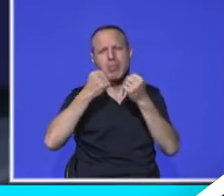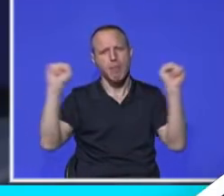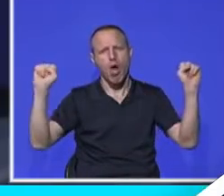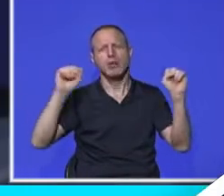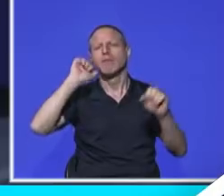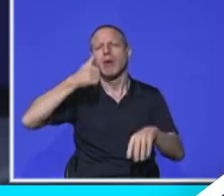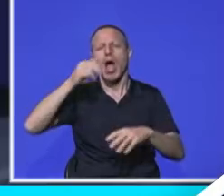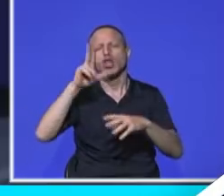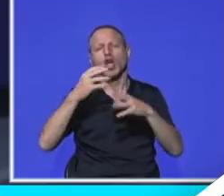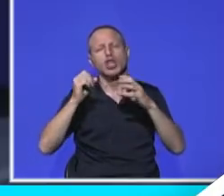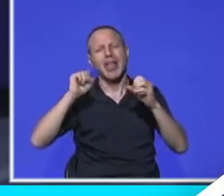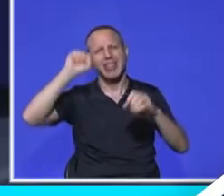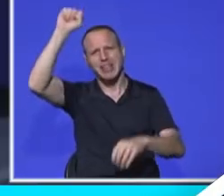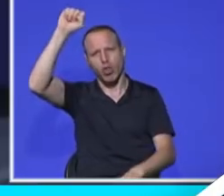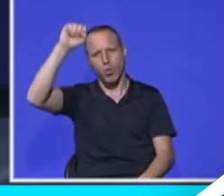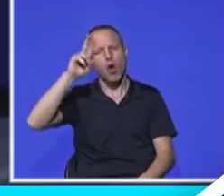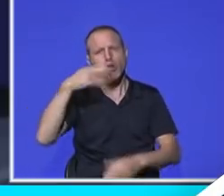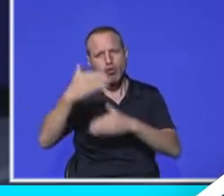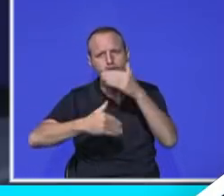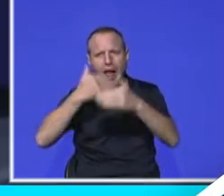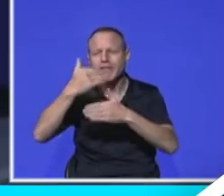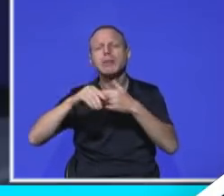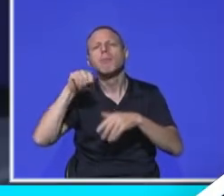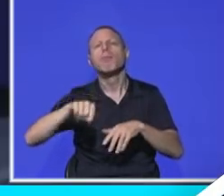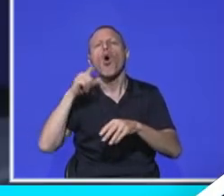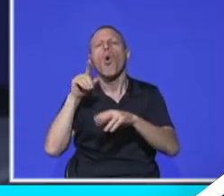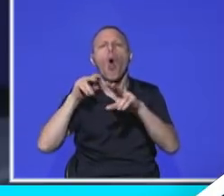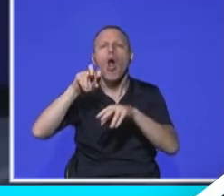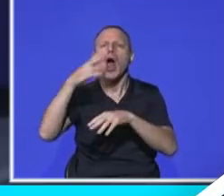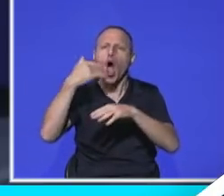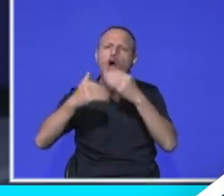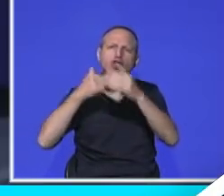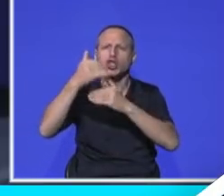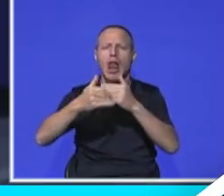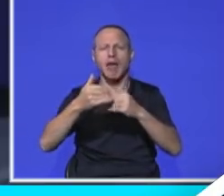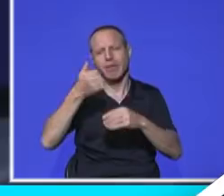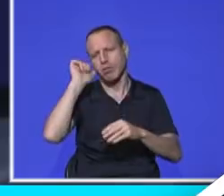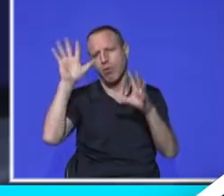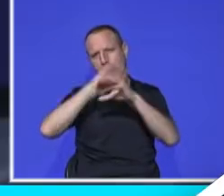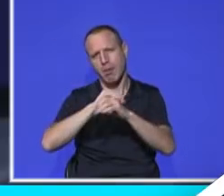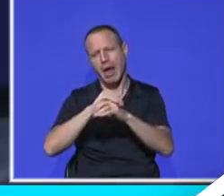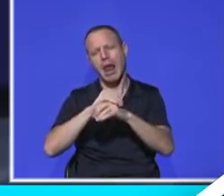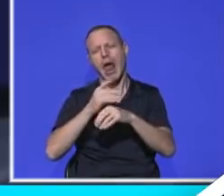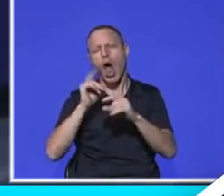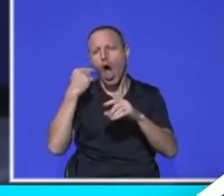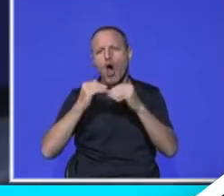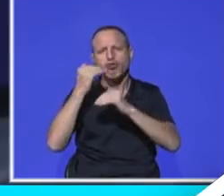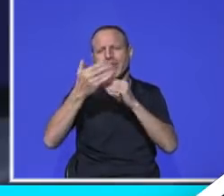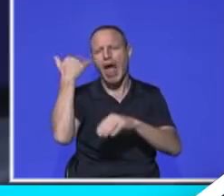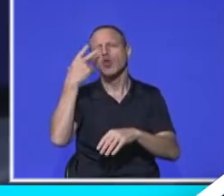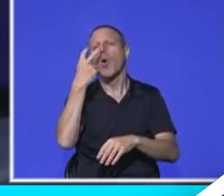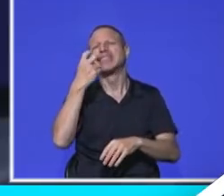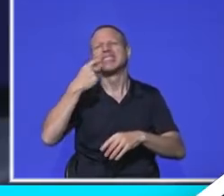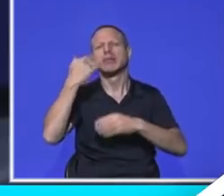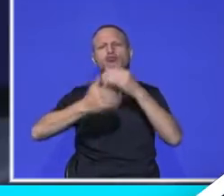ככה, יש שלבים. וכאן הוא הולך עוד שלב אחד, ומה שקרה אתמול בלילה זה עוד שלב, היו כבר 20 שלבים קודם. קודם כל יוצרים